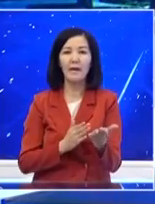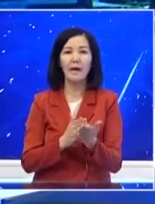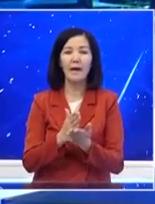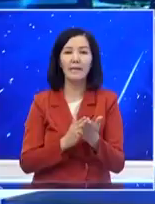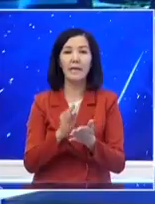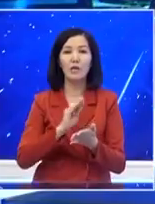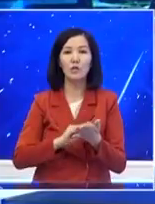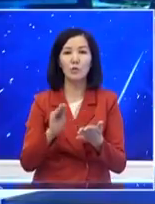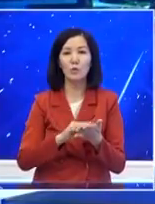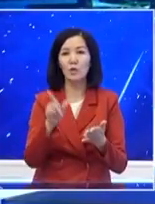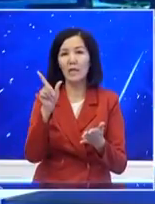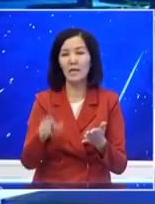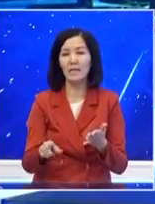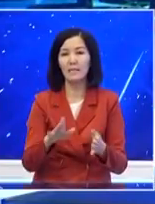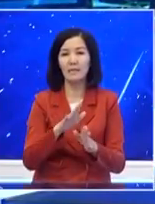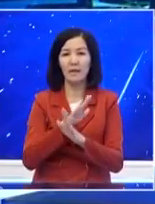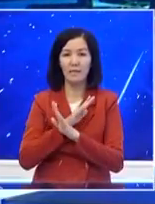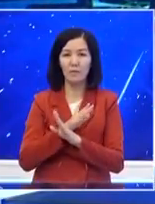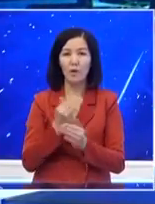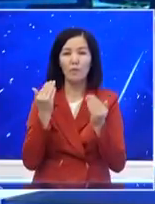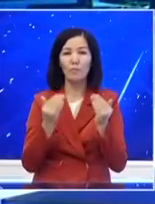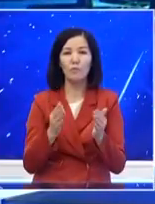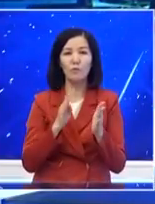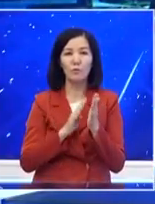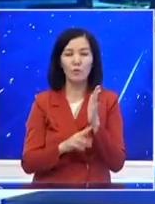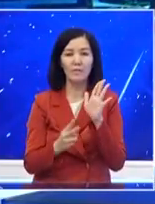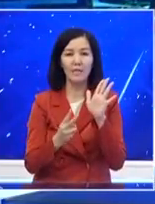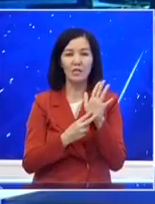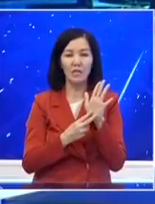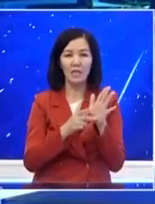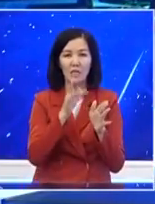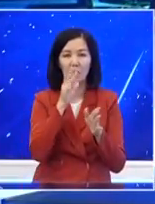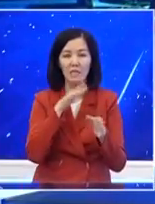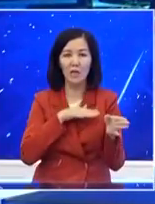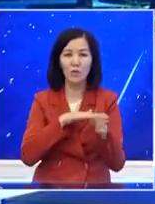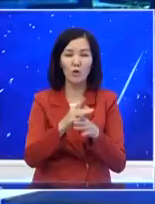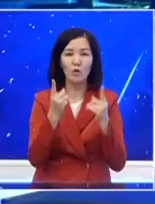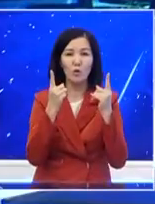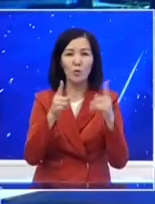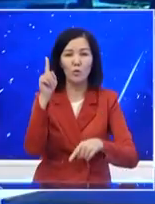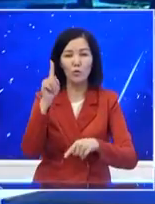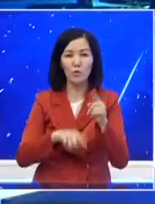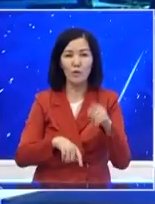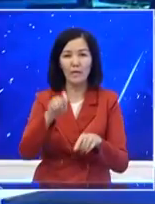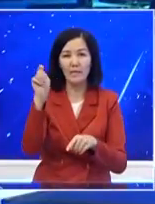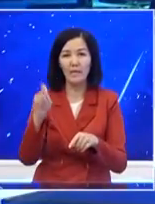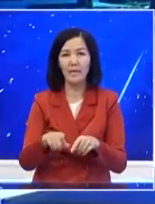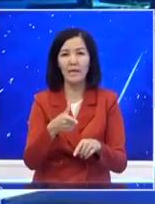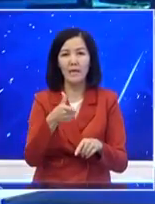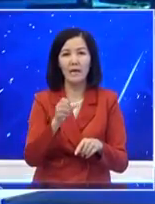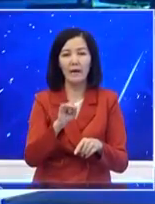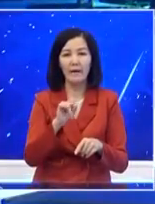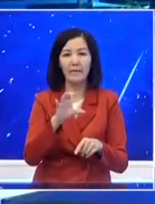Ардагер журналист дүниеден озды. Бүгін 97 жасқа қараған шағында Ұлы Отан соғыс ардагері Ғайыс Егенбердиев көз жұмды.